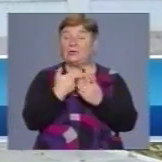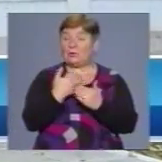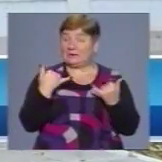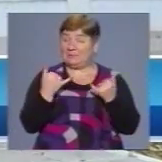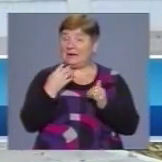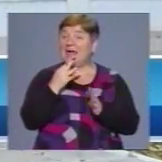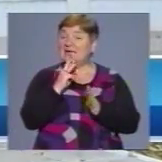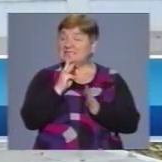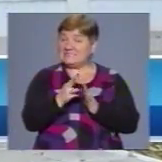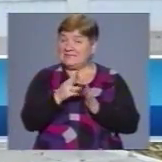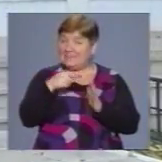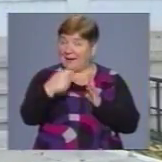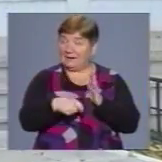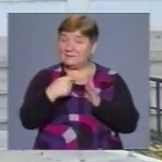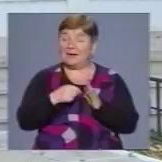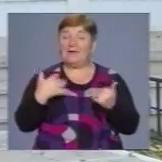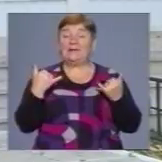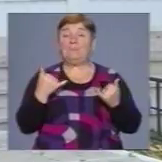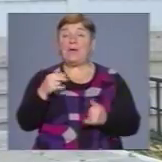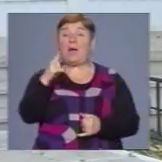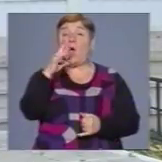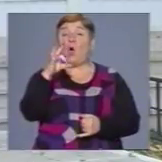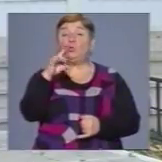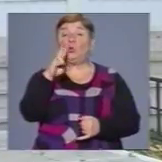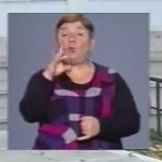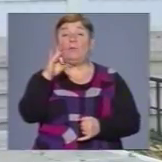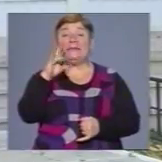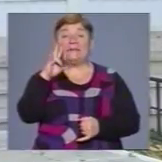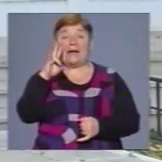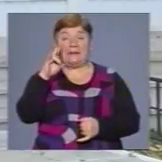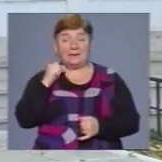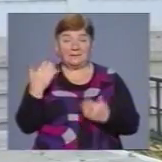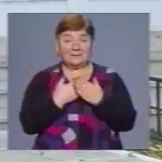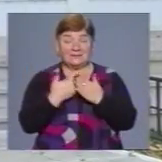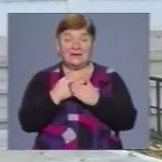Тепер це документальне кіно, документальна стрічка про дуже цікаву тему, яка